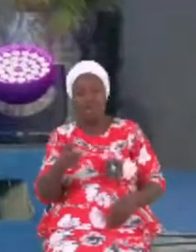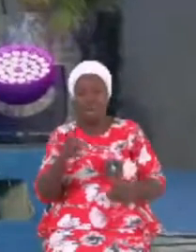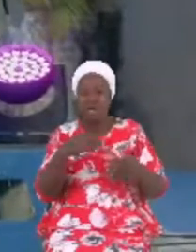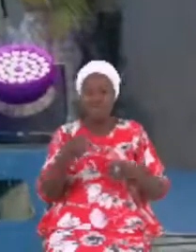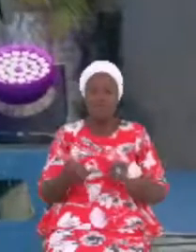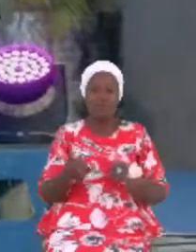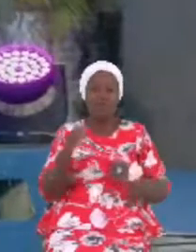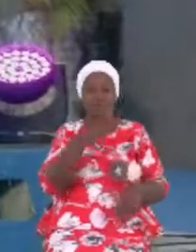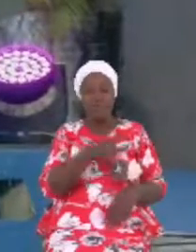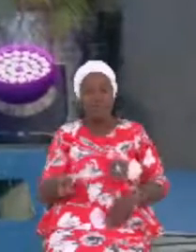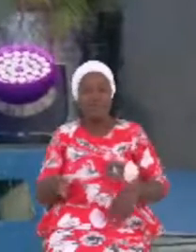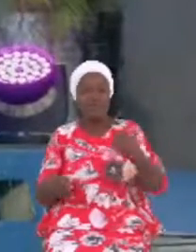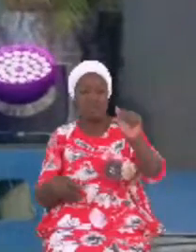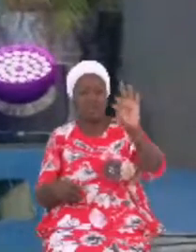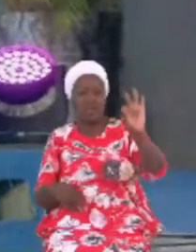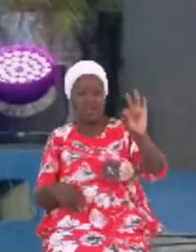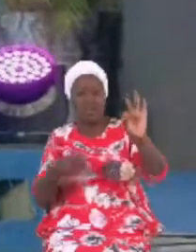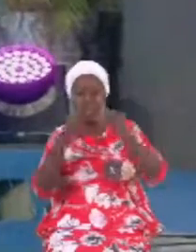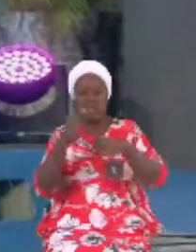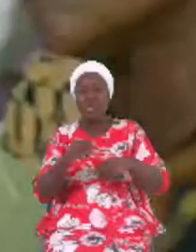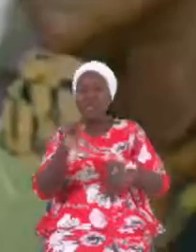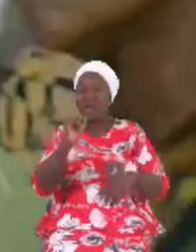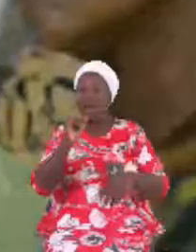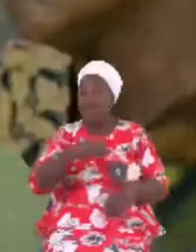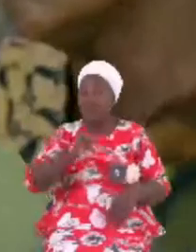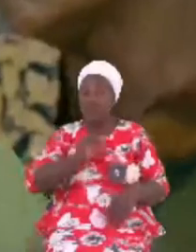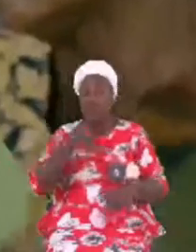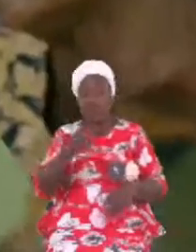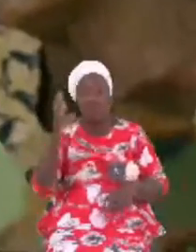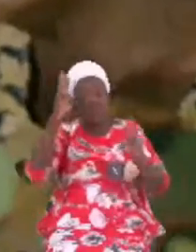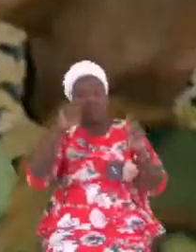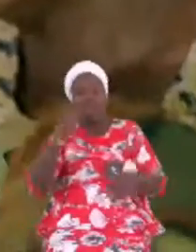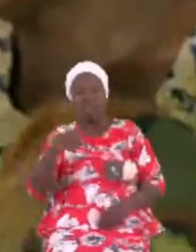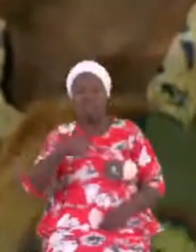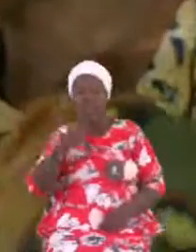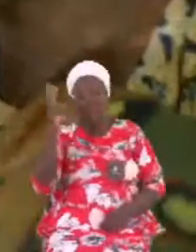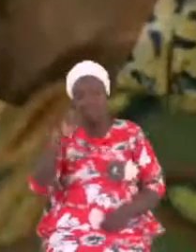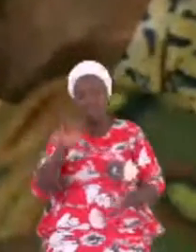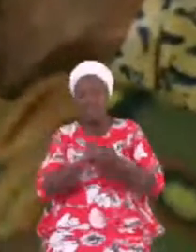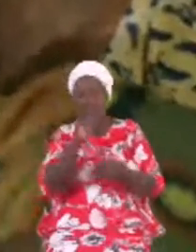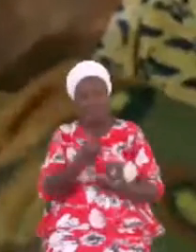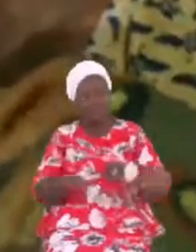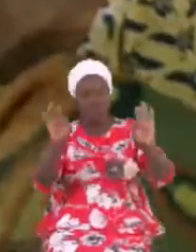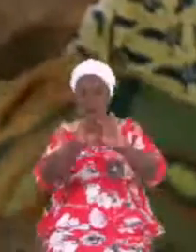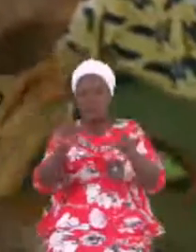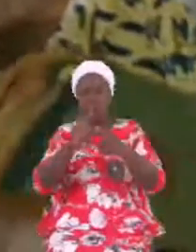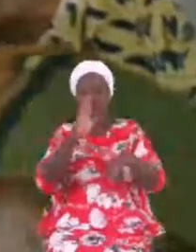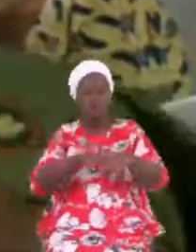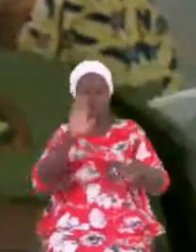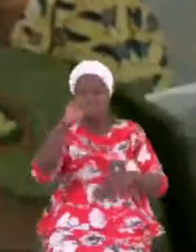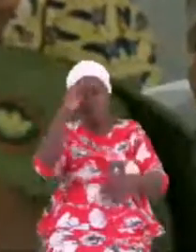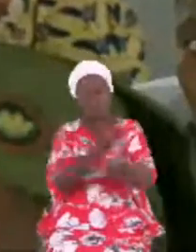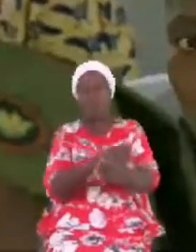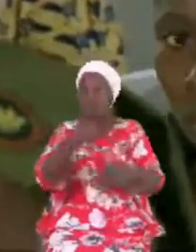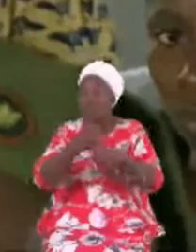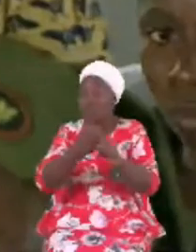Verset 19. Il dit, et je lui dirai, je ne suis plus digne d'être appelé ton fils. Traite-moi